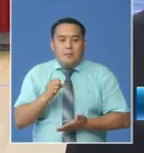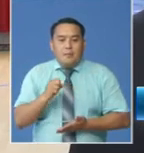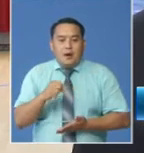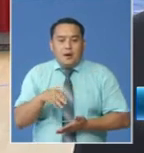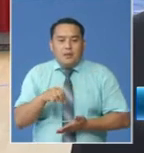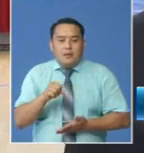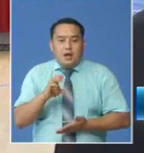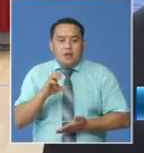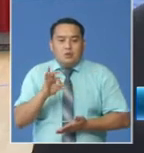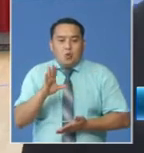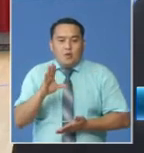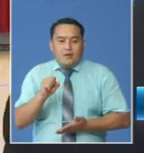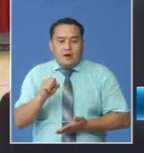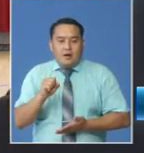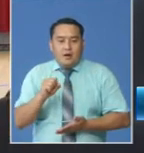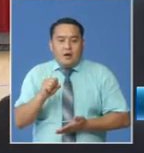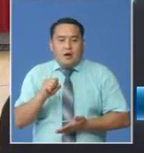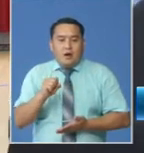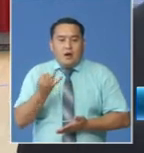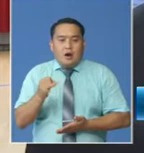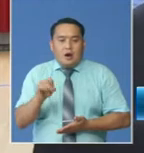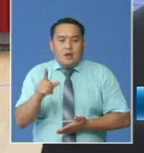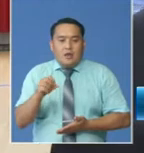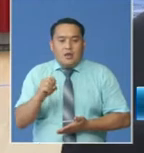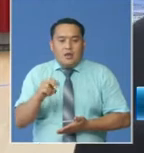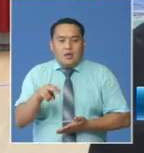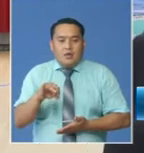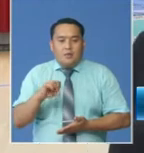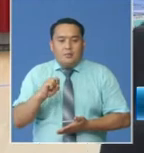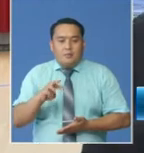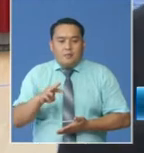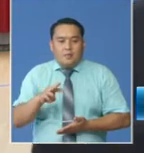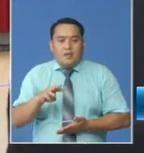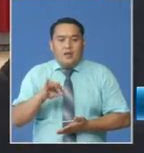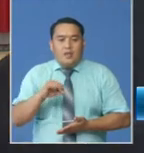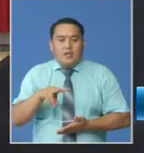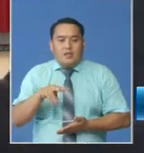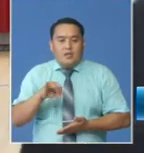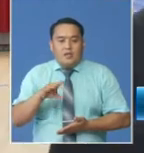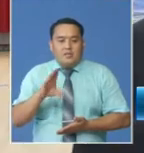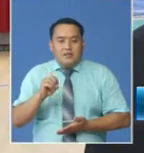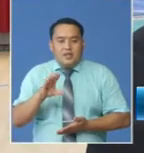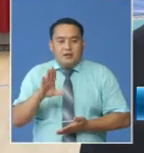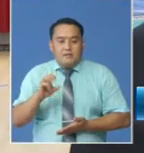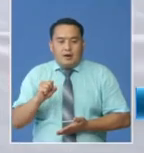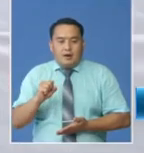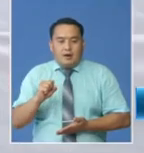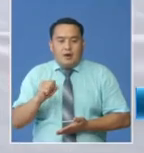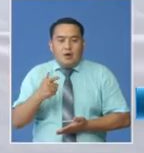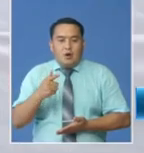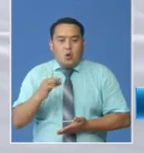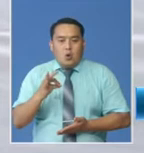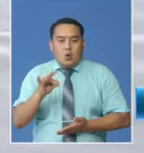года, Аулбек Айгерим 98 года. Ну, осталось у нас Елисеева с Талдыкургана, Горичева